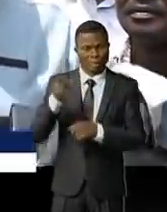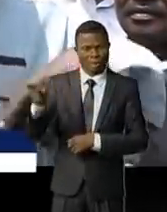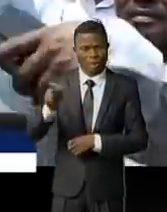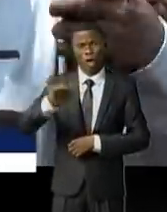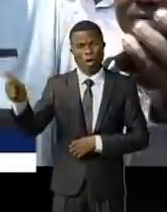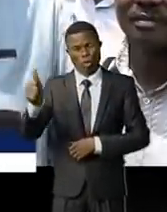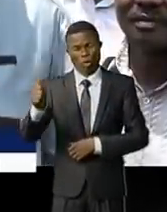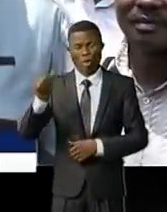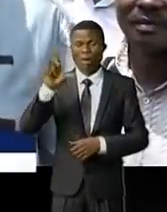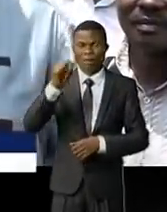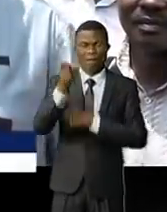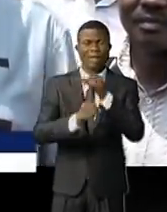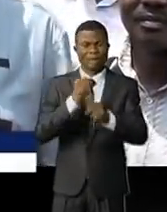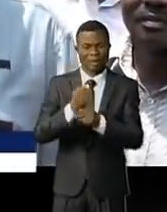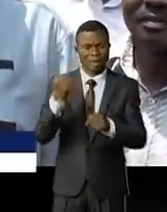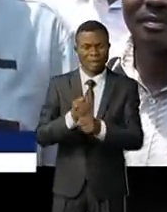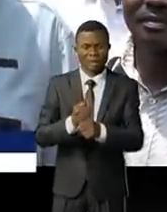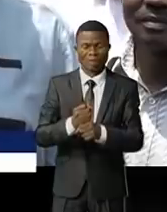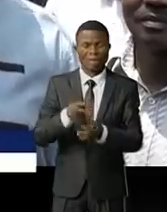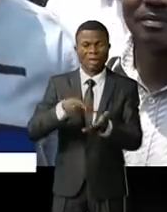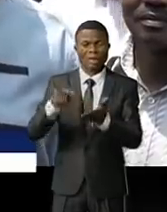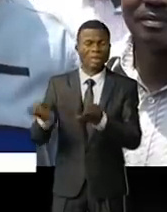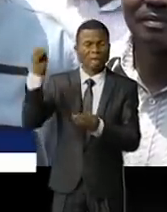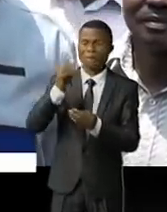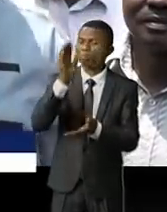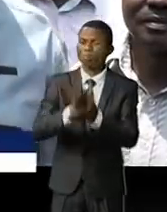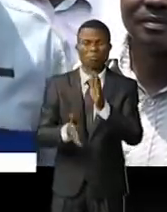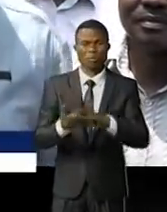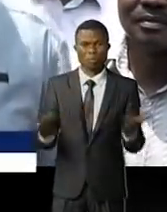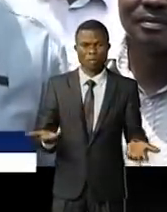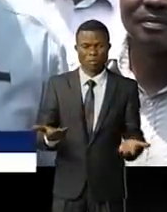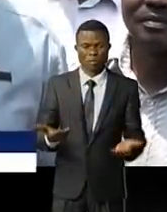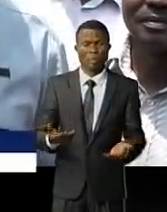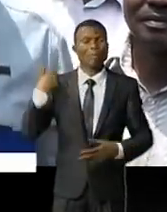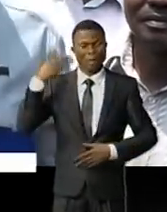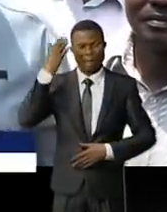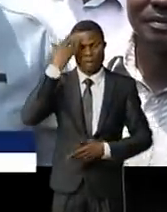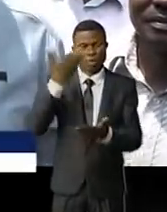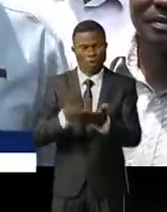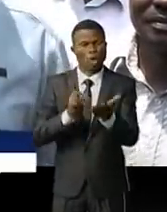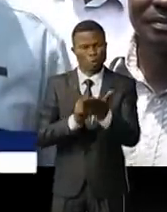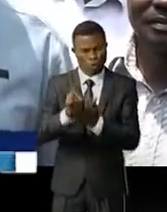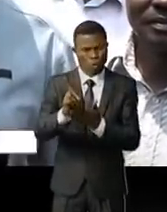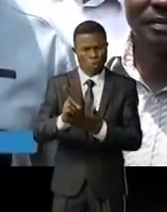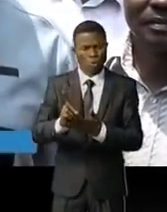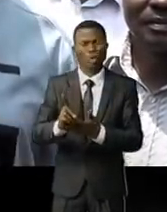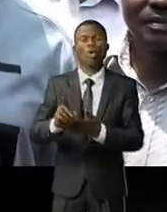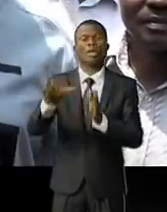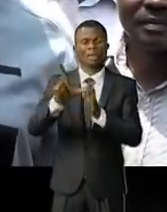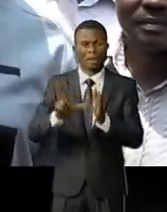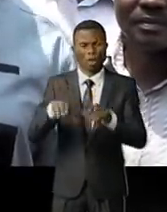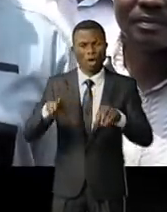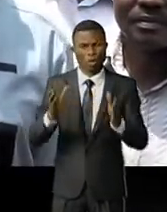ont fait déjà plus de 20 ans et ne touchent pas toutes ces primes qui sont reconnues comme droit le plus légitime